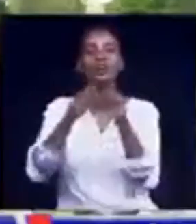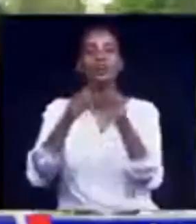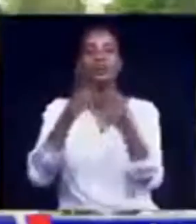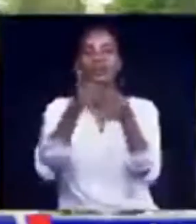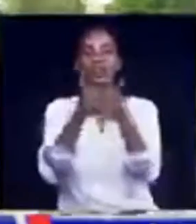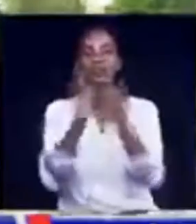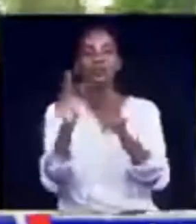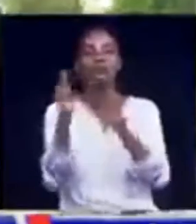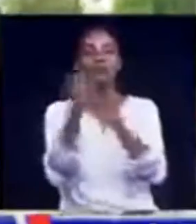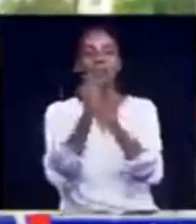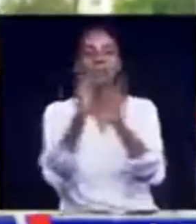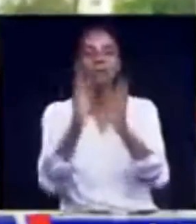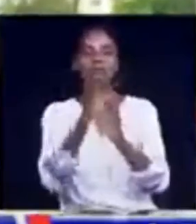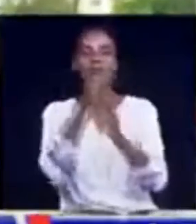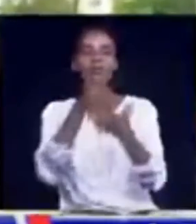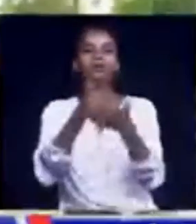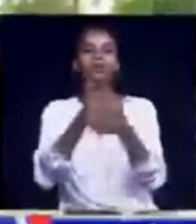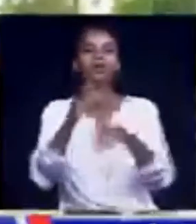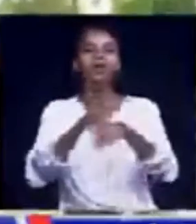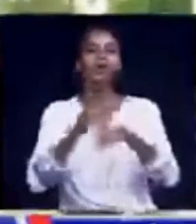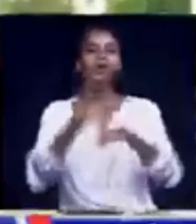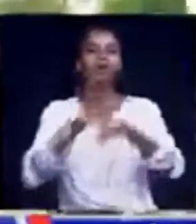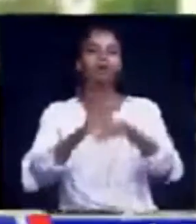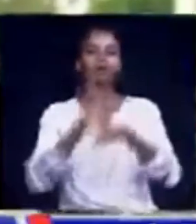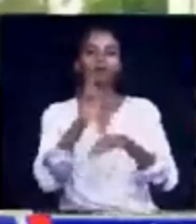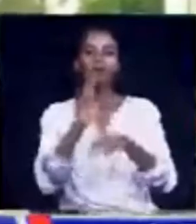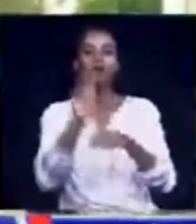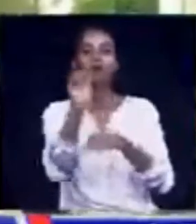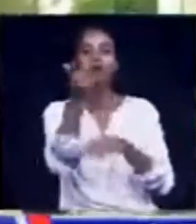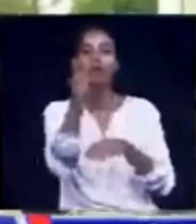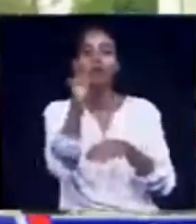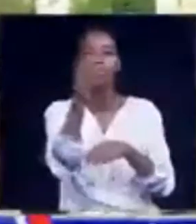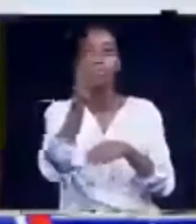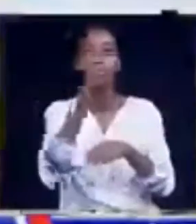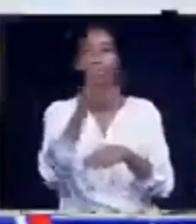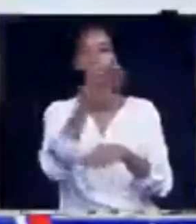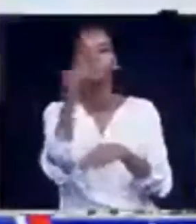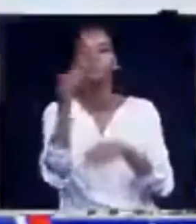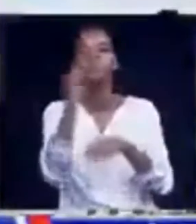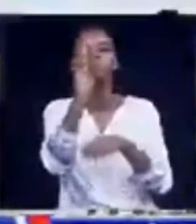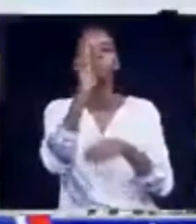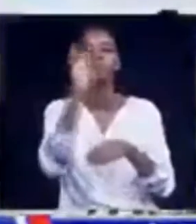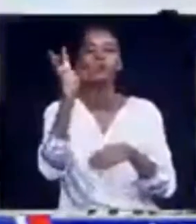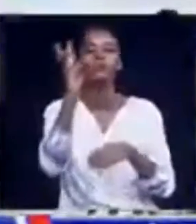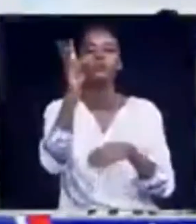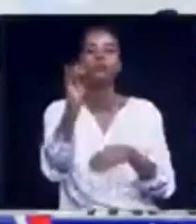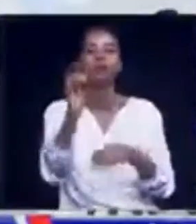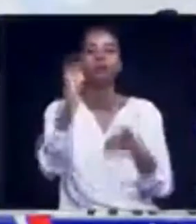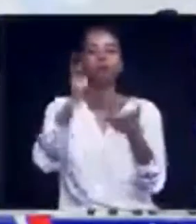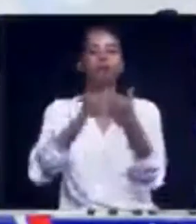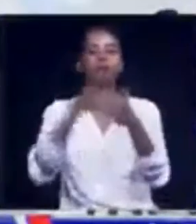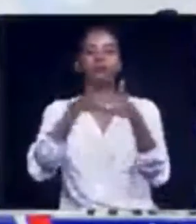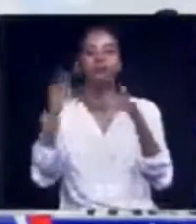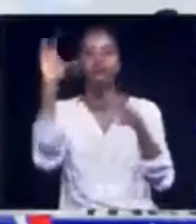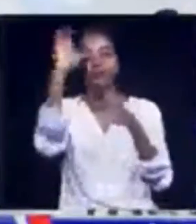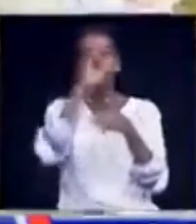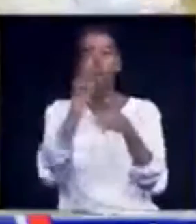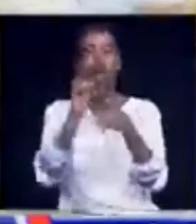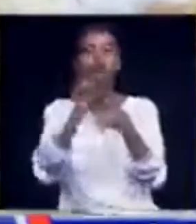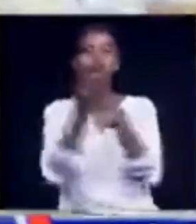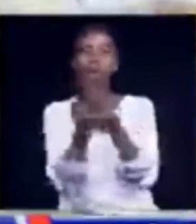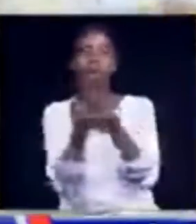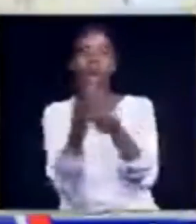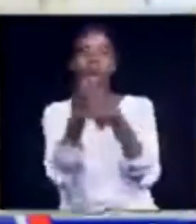ደራሽነት ተግባራቸውን በማጠናከር ላይ ናቸው። የኦሞ ማይክሮ ፋይናንስ ተቋምም 760 ሺህ ብር የሚገመት የእህል ዱቄትና